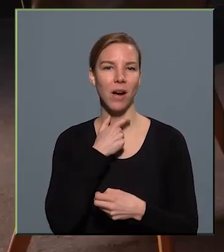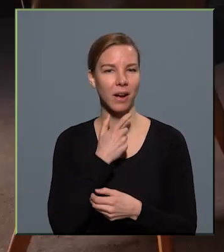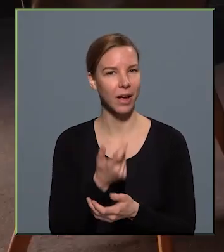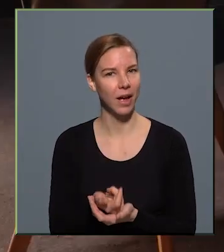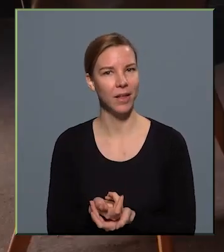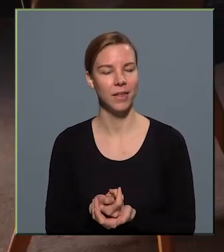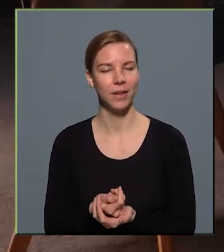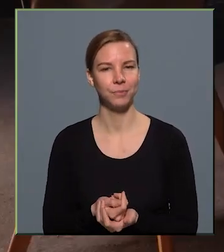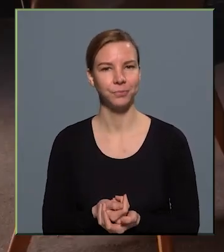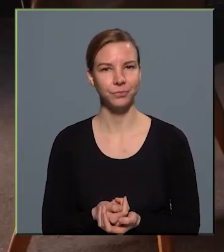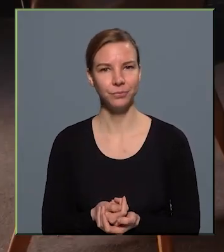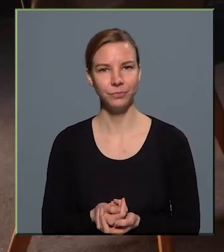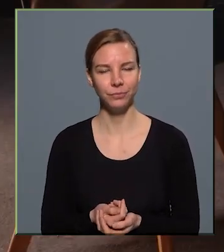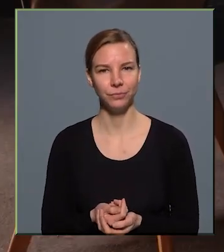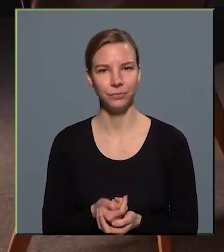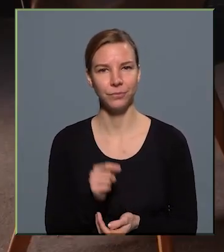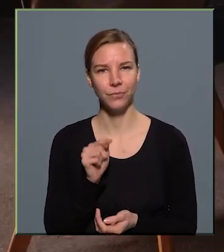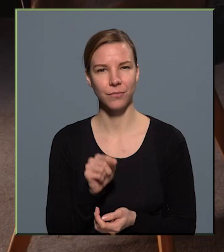Szóval mindezzel voltak éppen